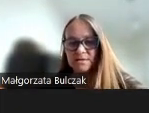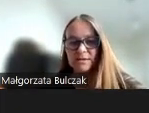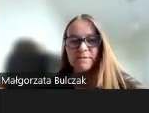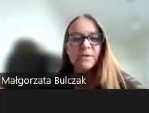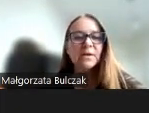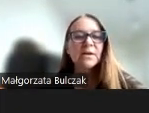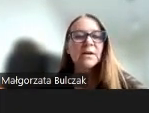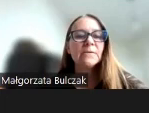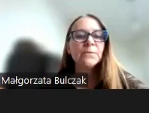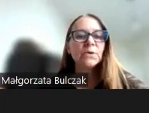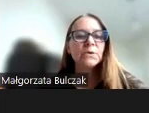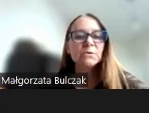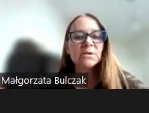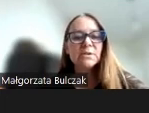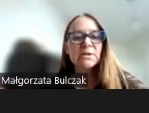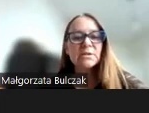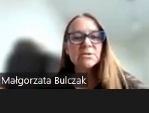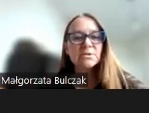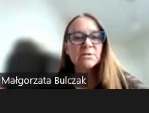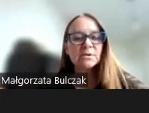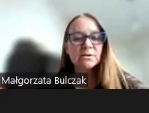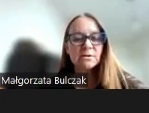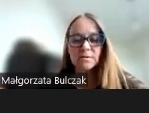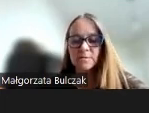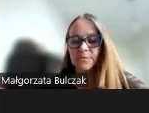terenie miasta. Tutaj